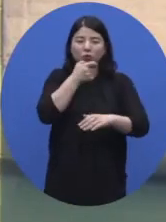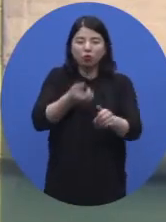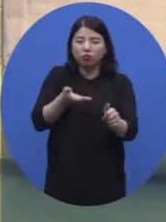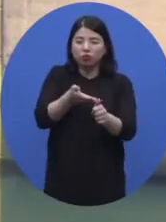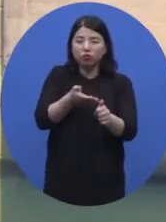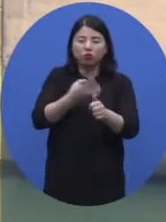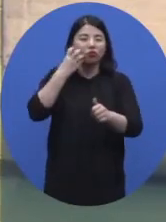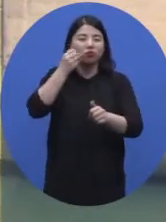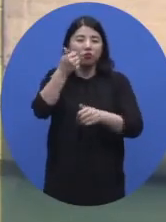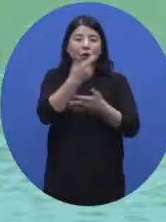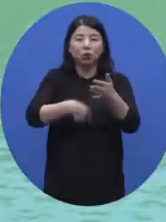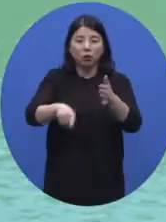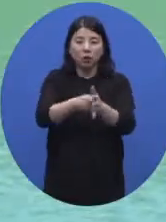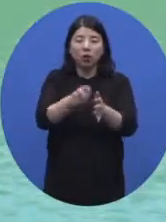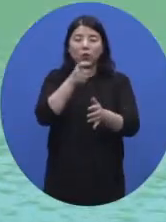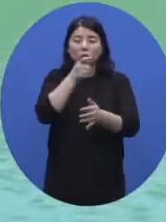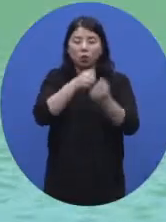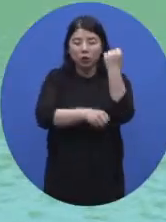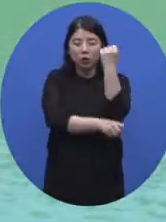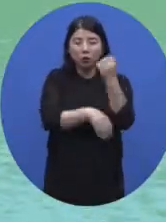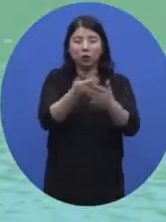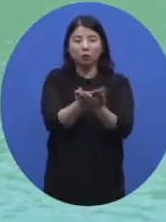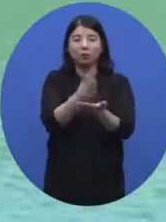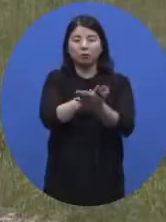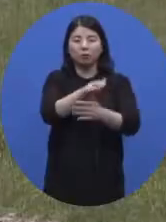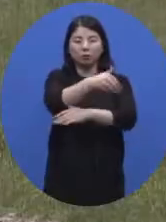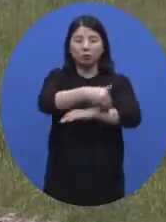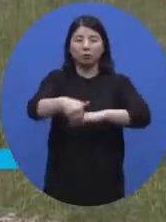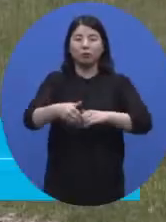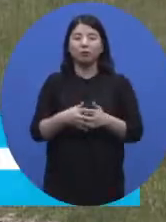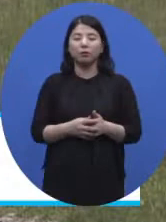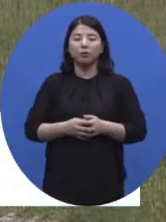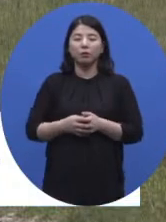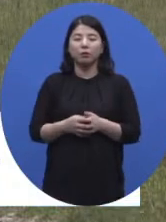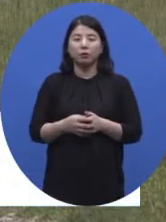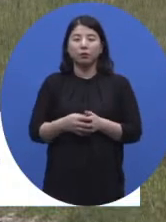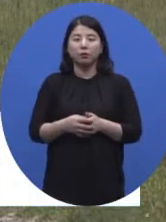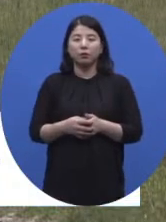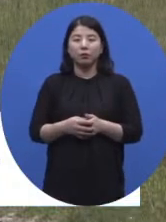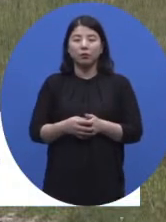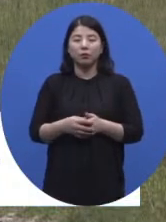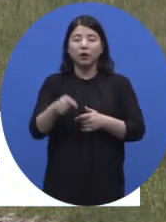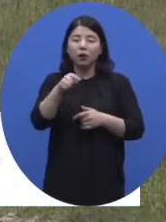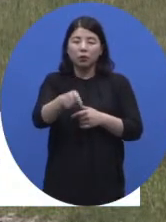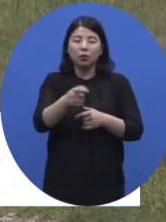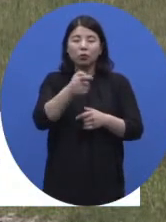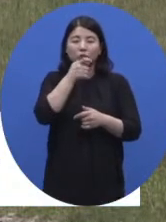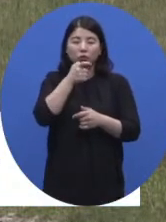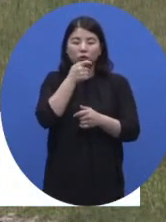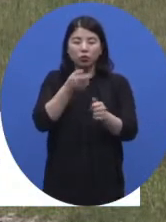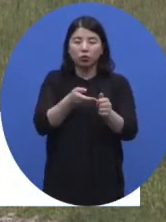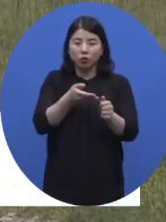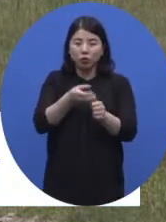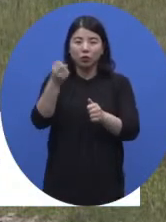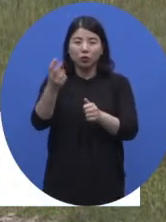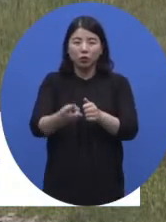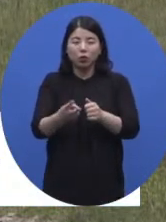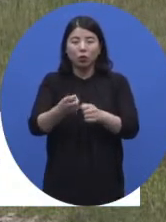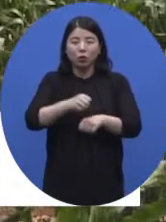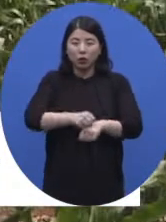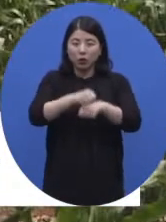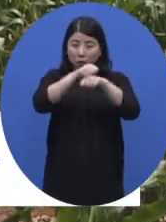농업 용수 기반시설을 정비 합니다 한밭대 비용 수 개발과 급수 저장조 천고 설치를